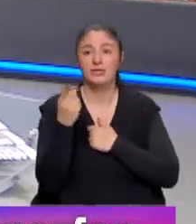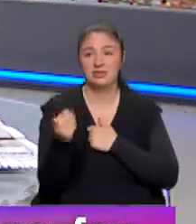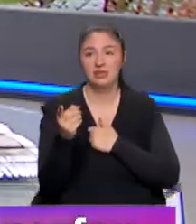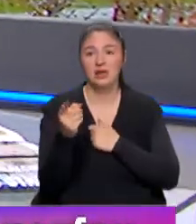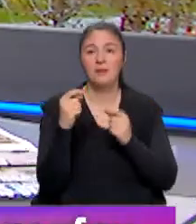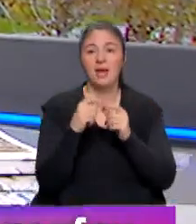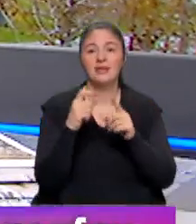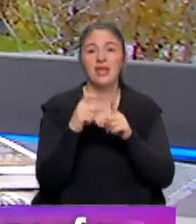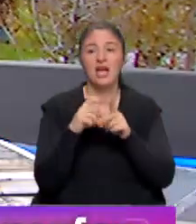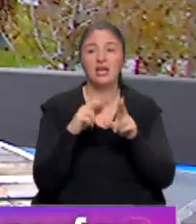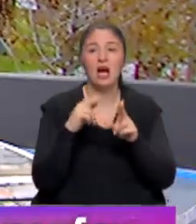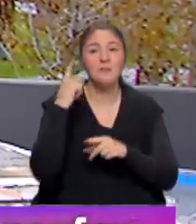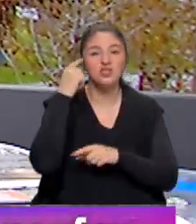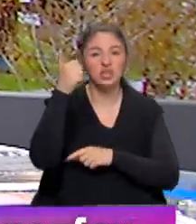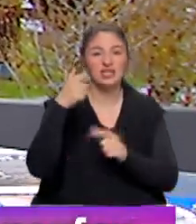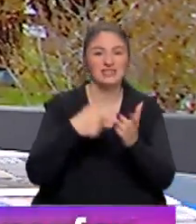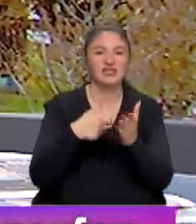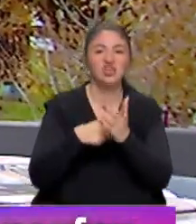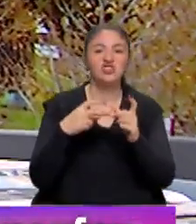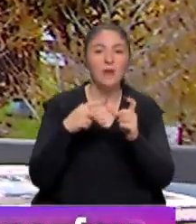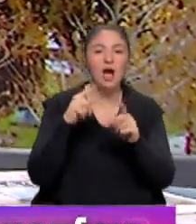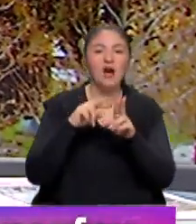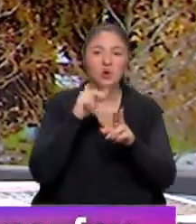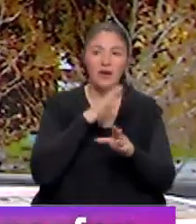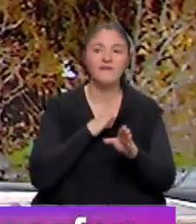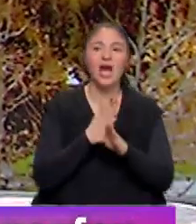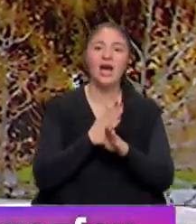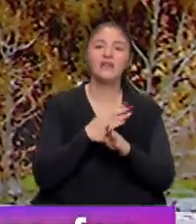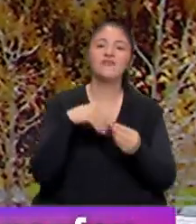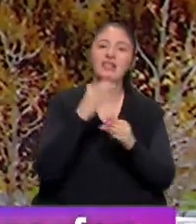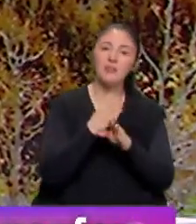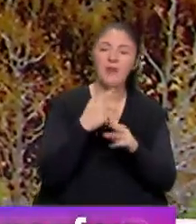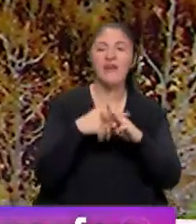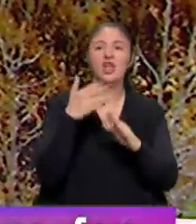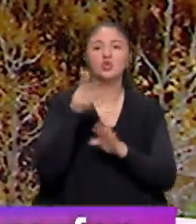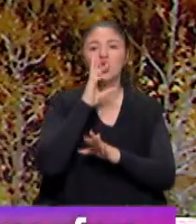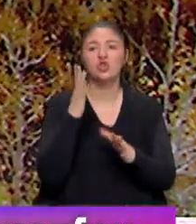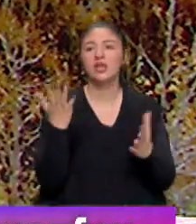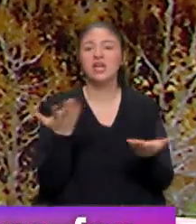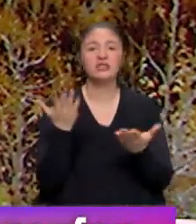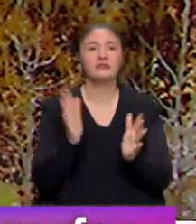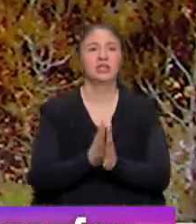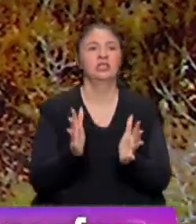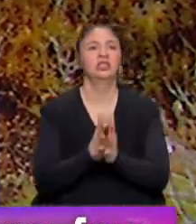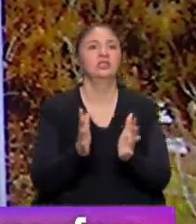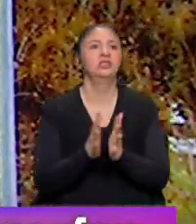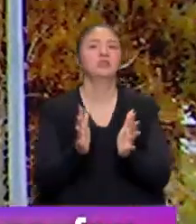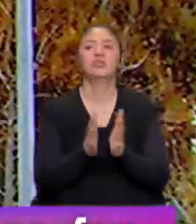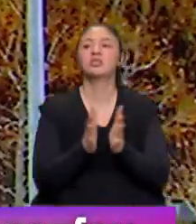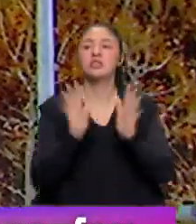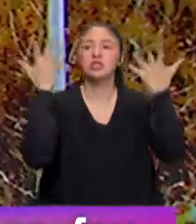birisi BDDK'nın başındaki isim Şahap Kavcıoğlu. Faiz sebep, enflasyon sonuç nasıl alkışlamışlardı,